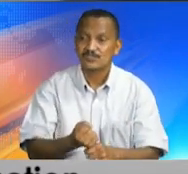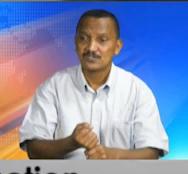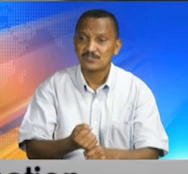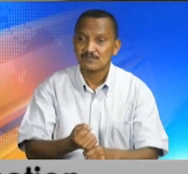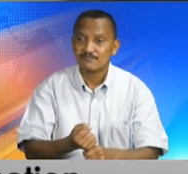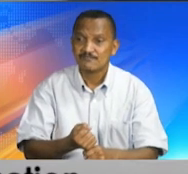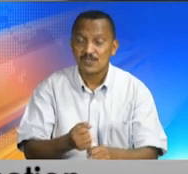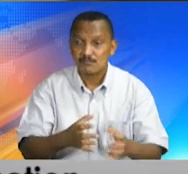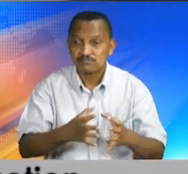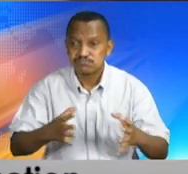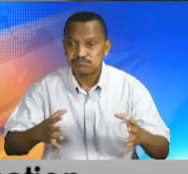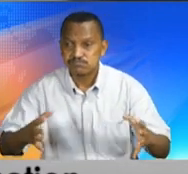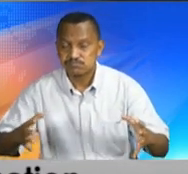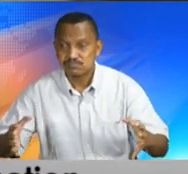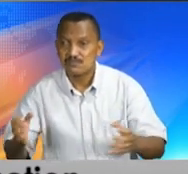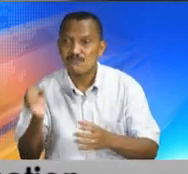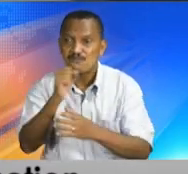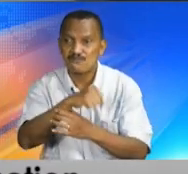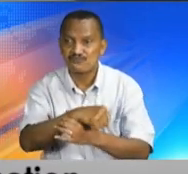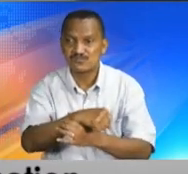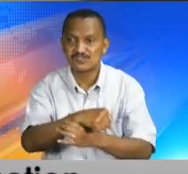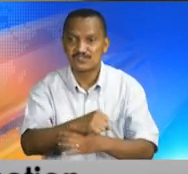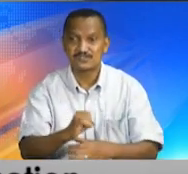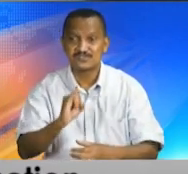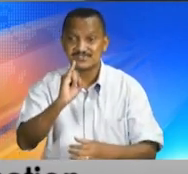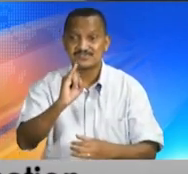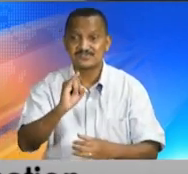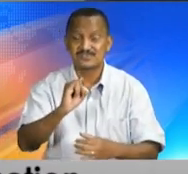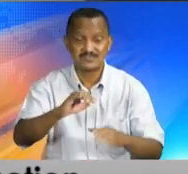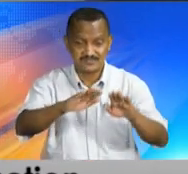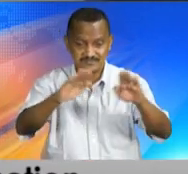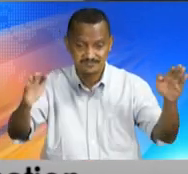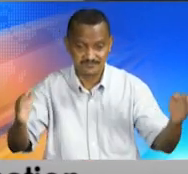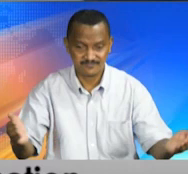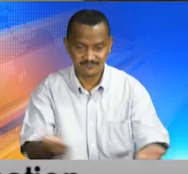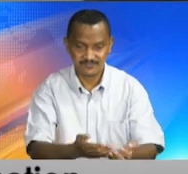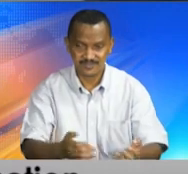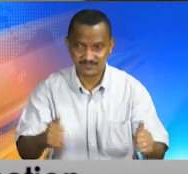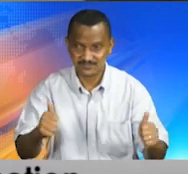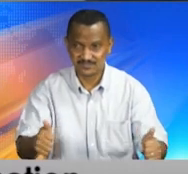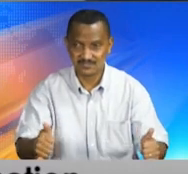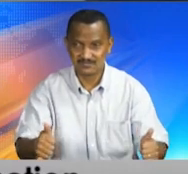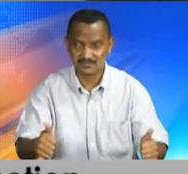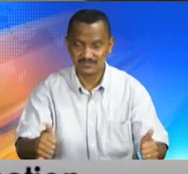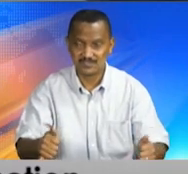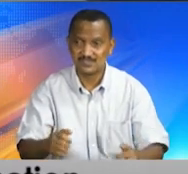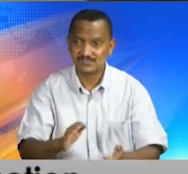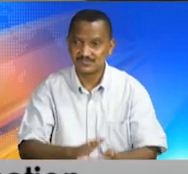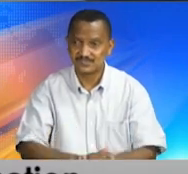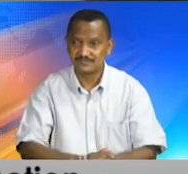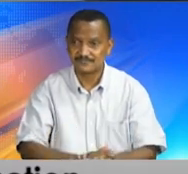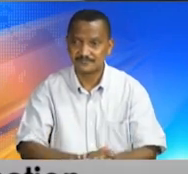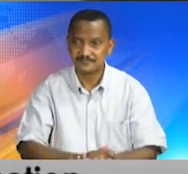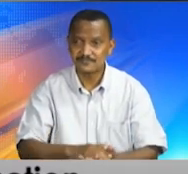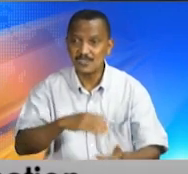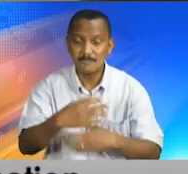mpitombo ny vokatra amin'ny alalan'ny fakana an'ireo trano tantely moderna sy mba ampiasana an'ireo